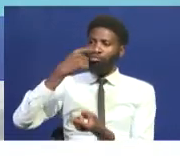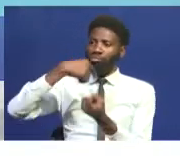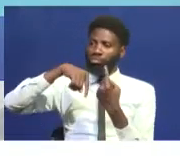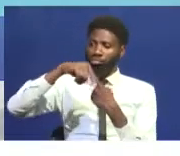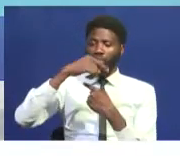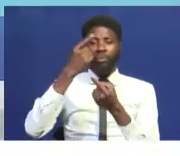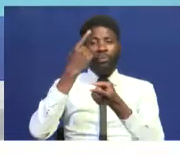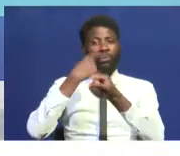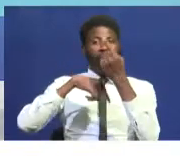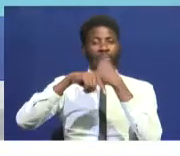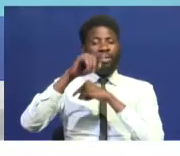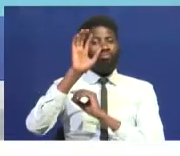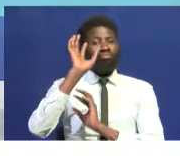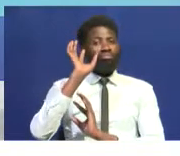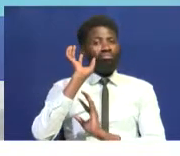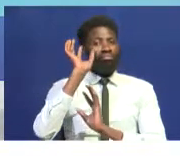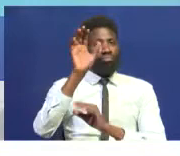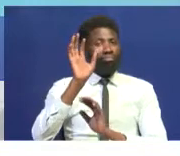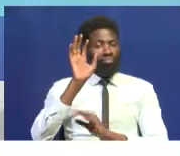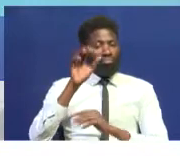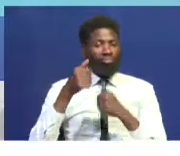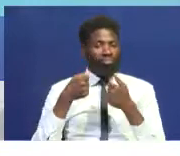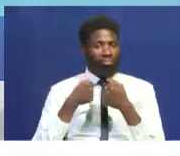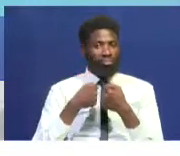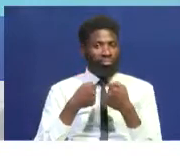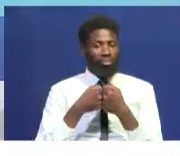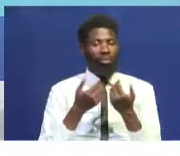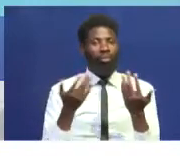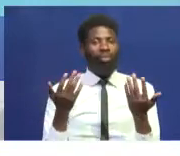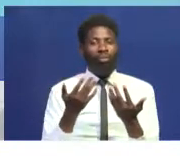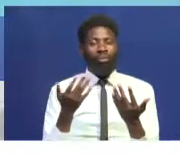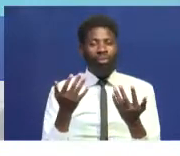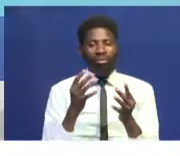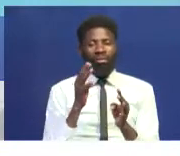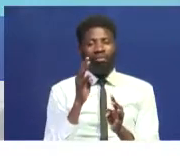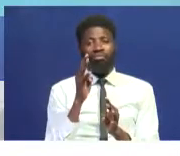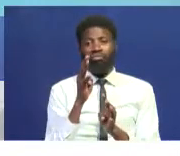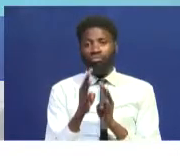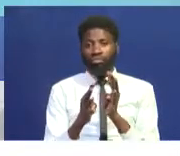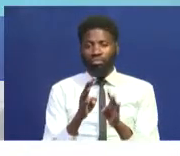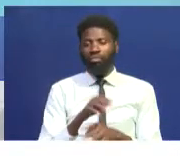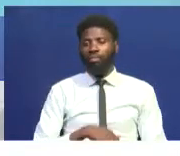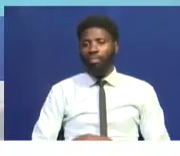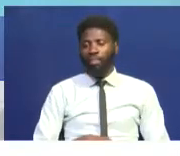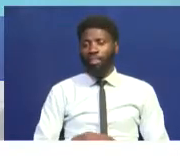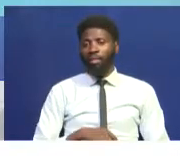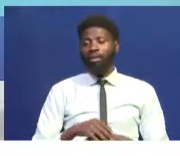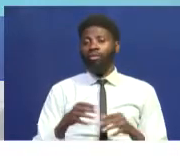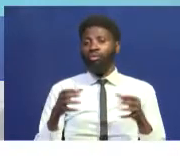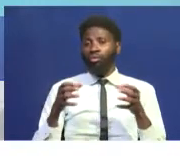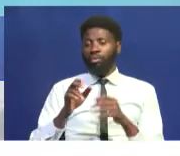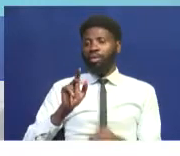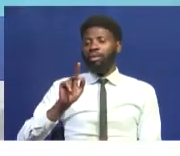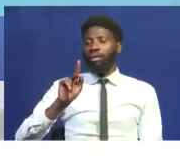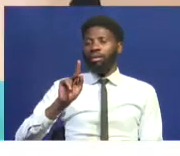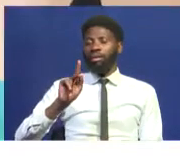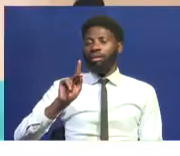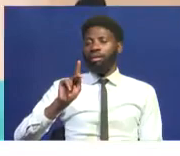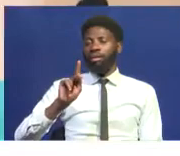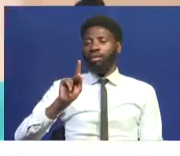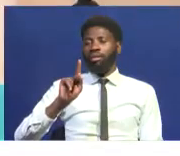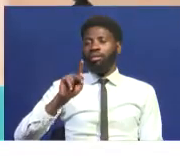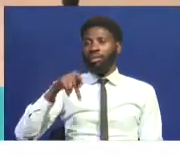wa wavu ya Kenya Pipeline katika ukumbi wa Kasarani. Pipeline ikiongozwa na Pamela Dhiambo, Triza Tuka, Lois